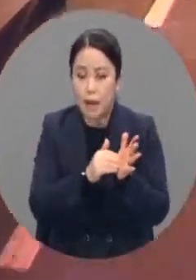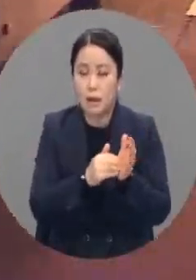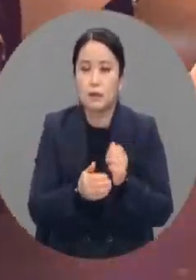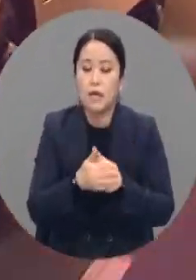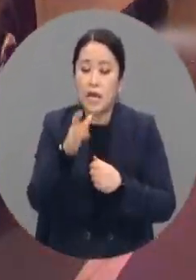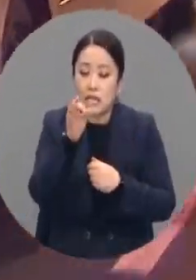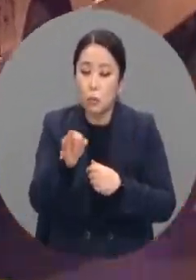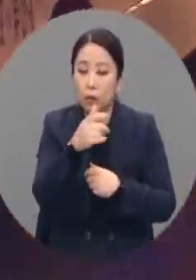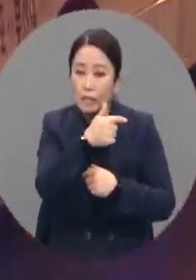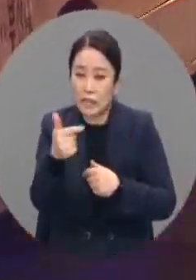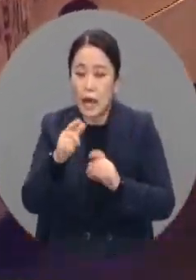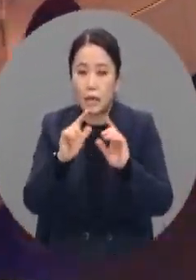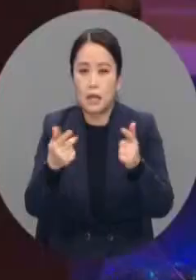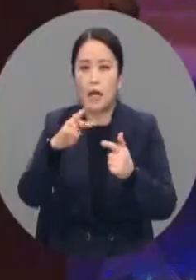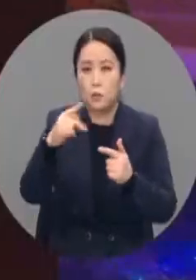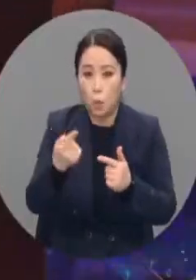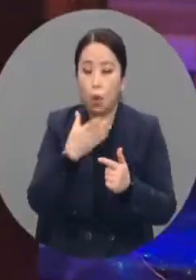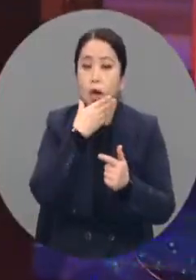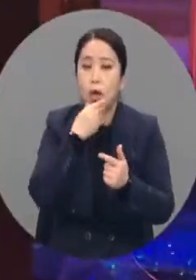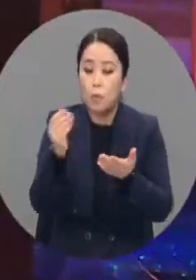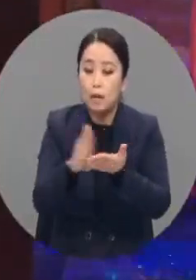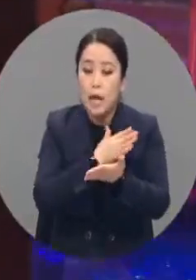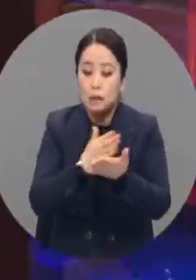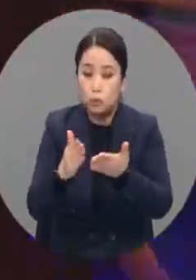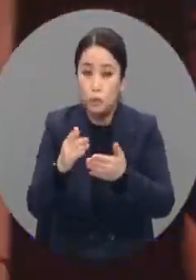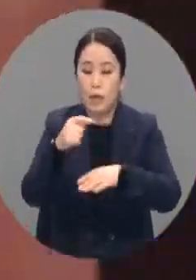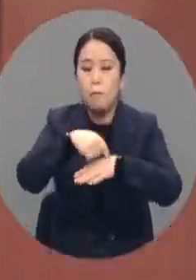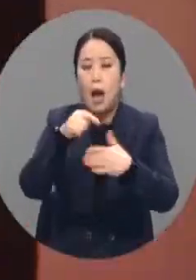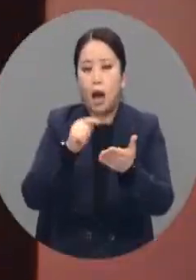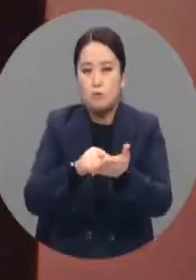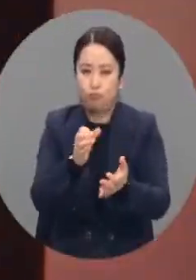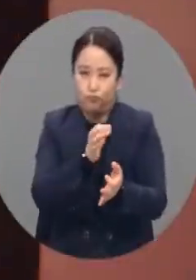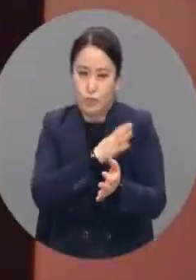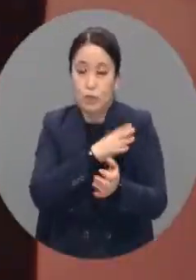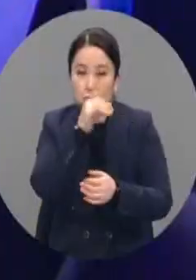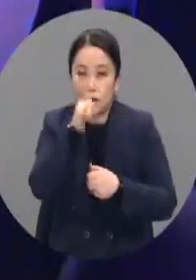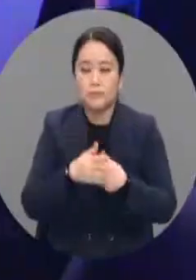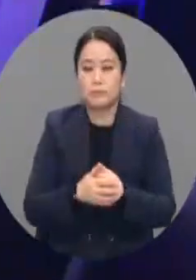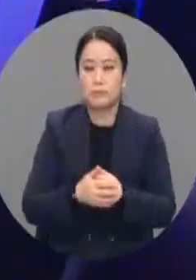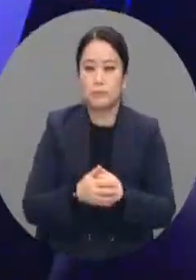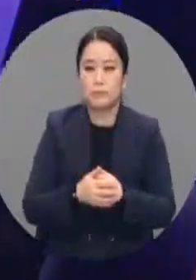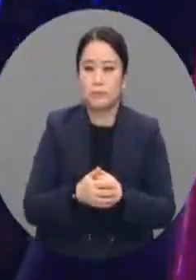큰 돈이 아니어도 행복을 나누는 마음 부자들도 있습니다.